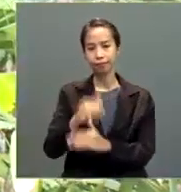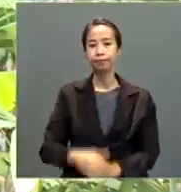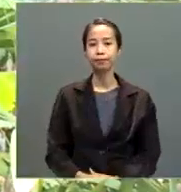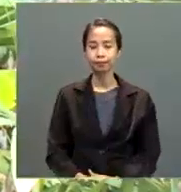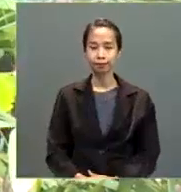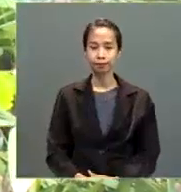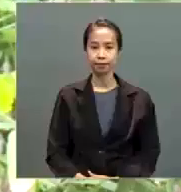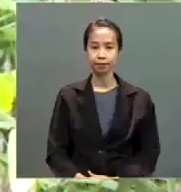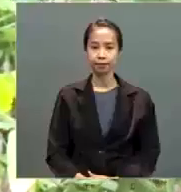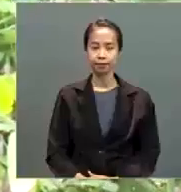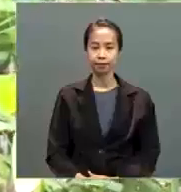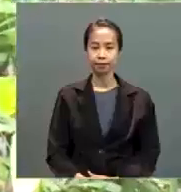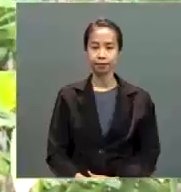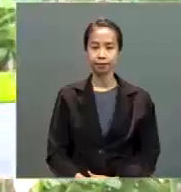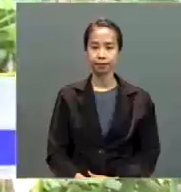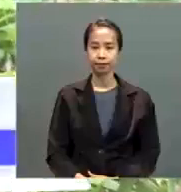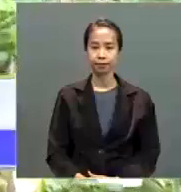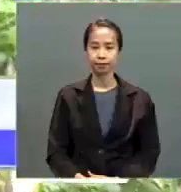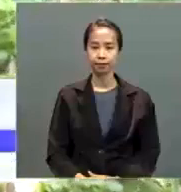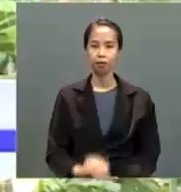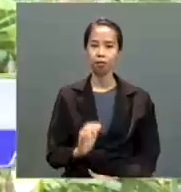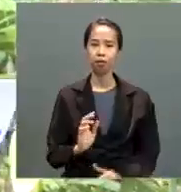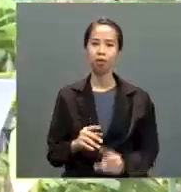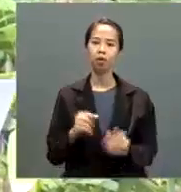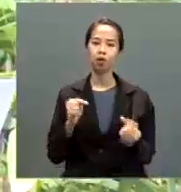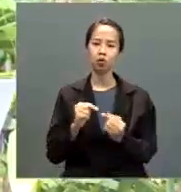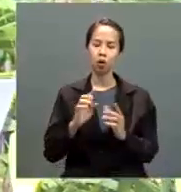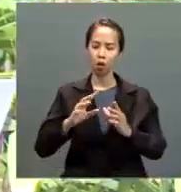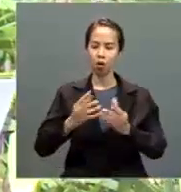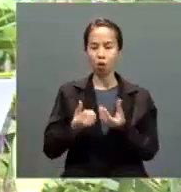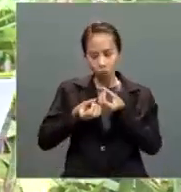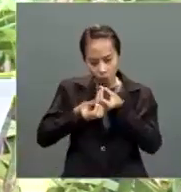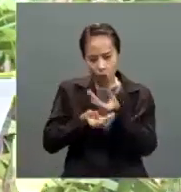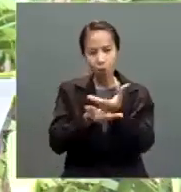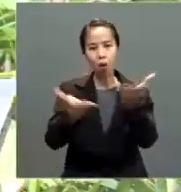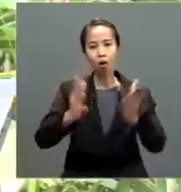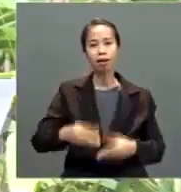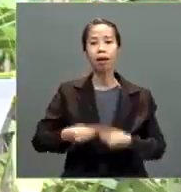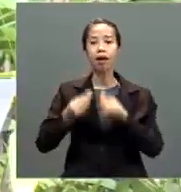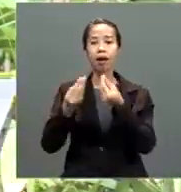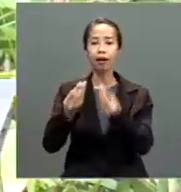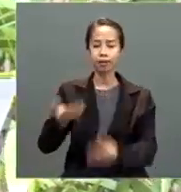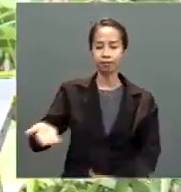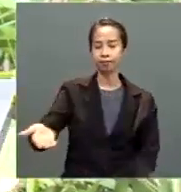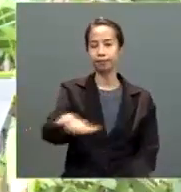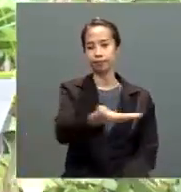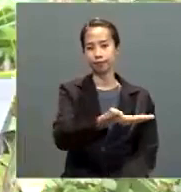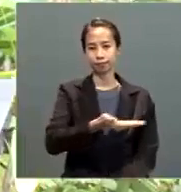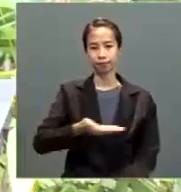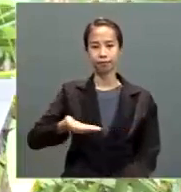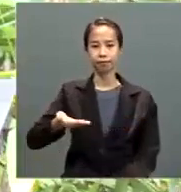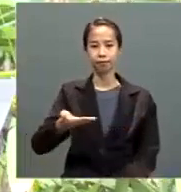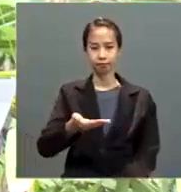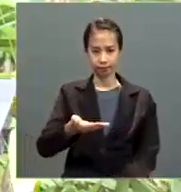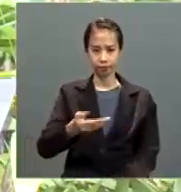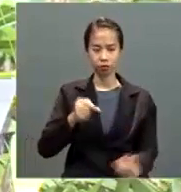้ก็ขอให้อำนวยอวยชัยให้เราทั้งหลายอยู่ในส